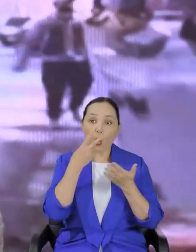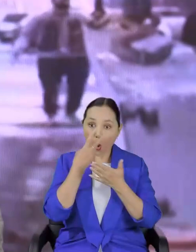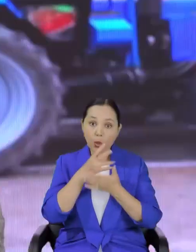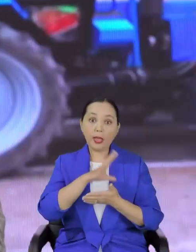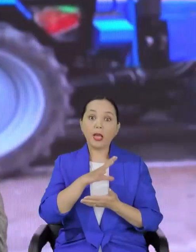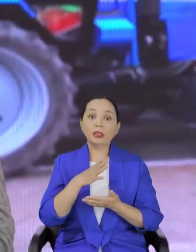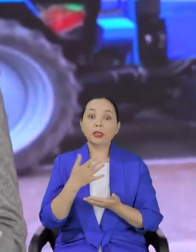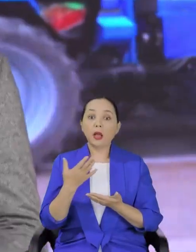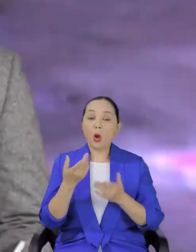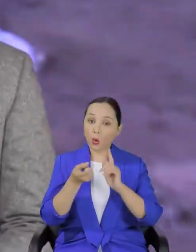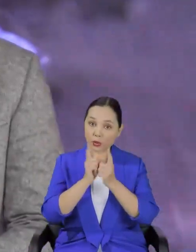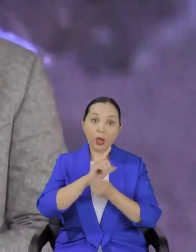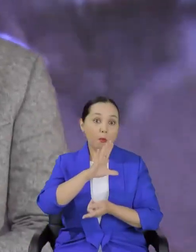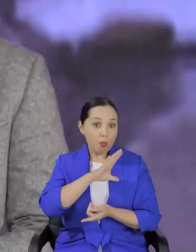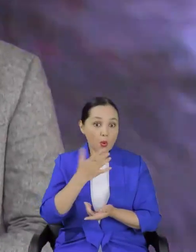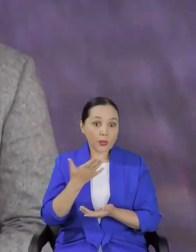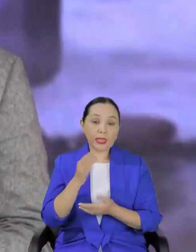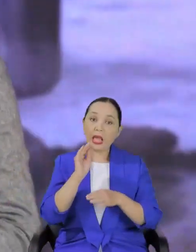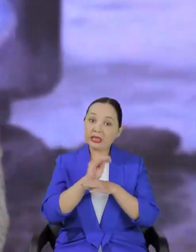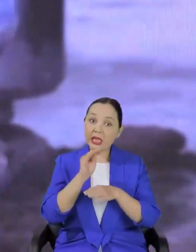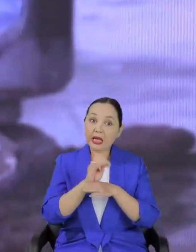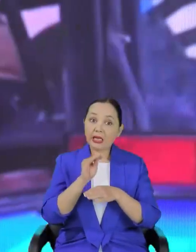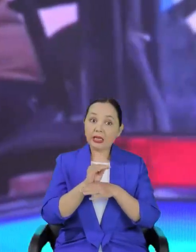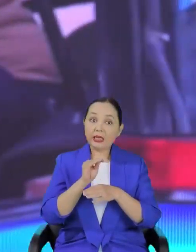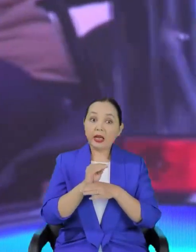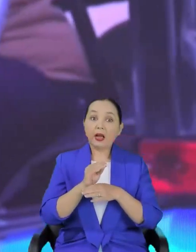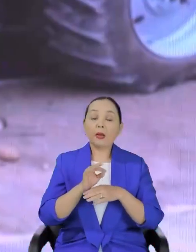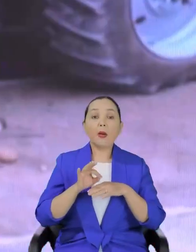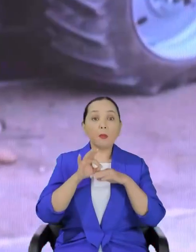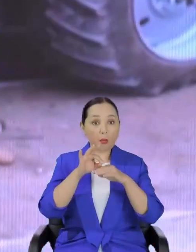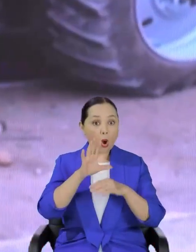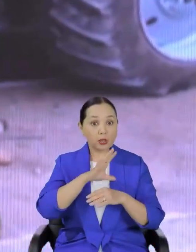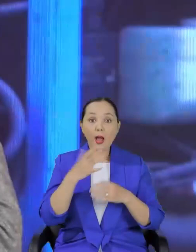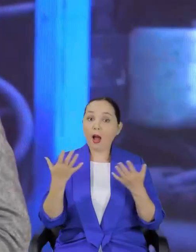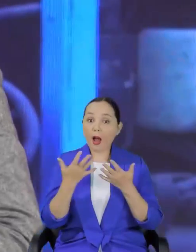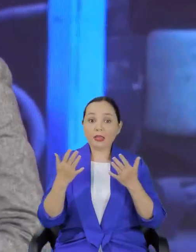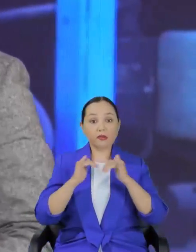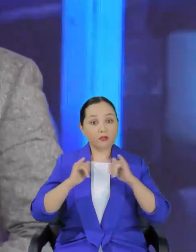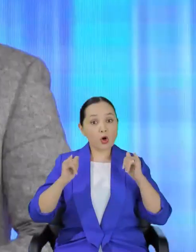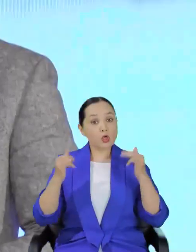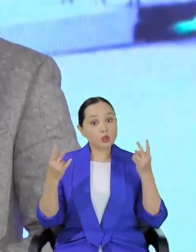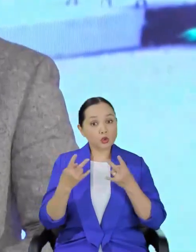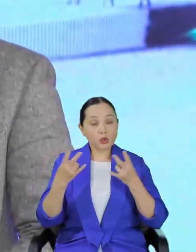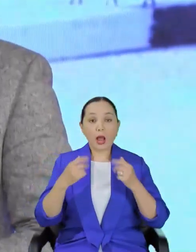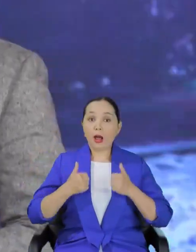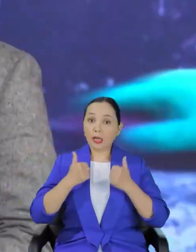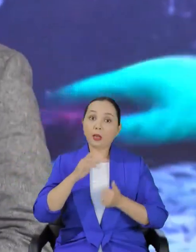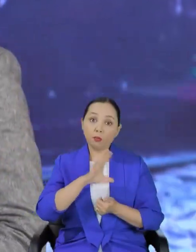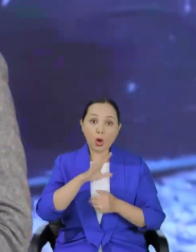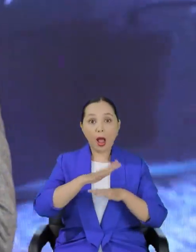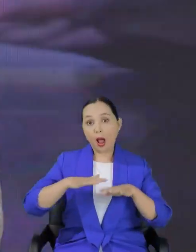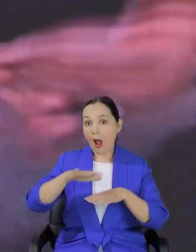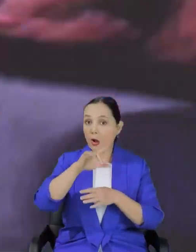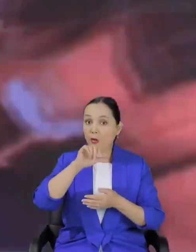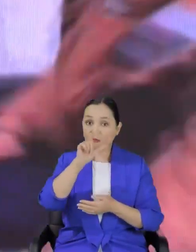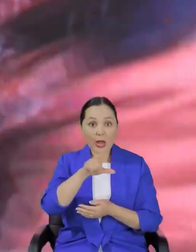Xo'sh, o'zgarishlar bo'ldimi, tanqidlar yetib bordimi va qandaydir rivojlanish uchun harakat bo'ldimi? Aholi